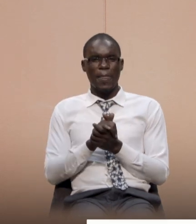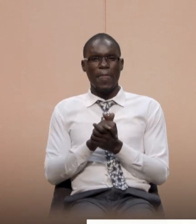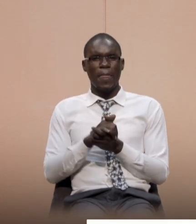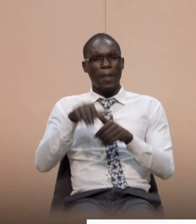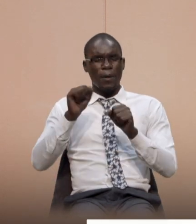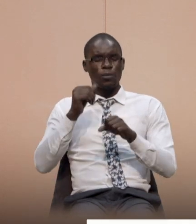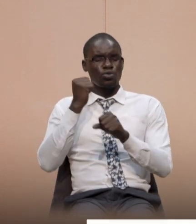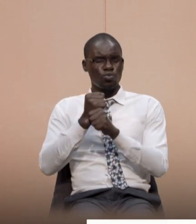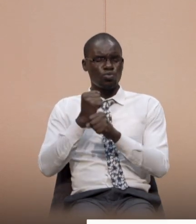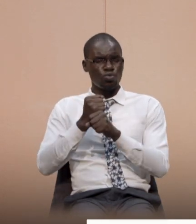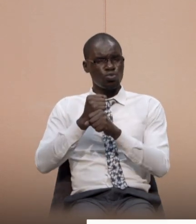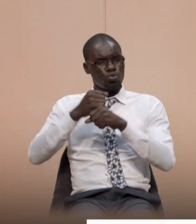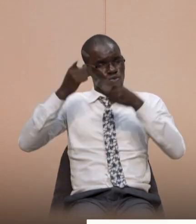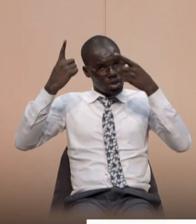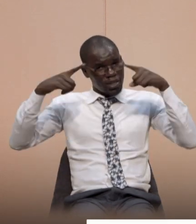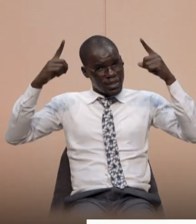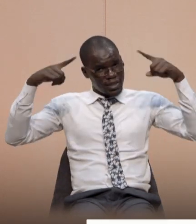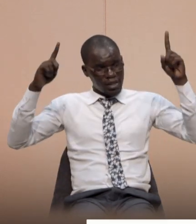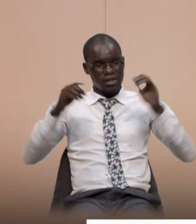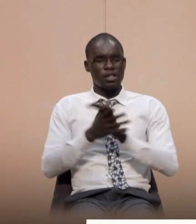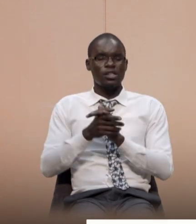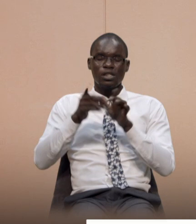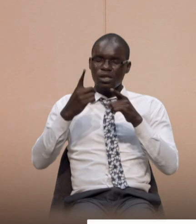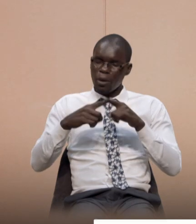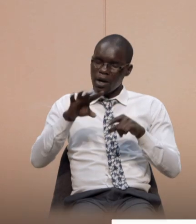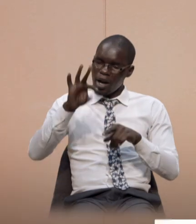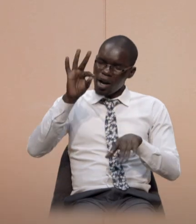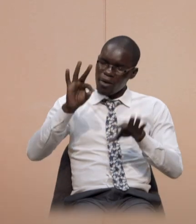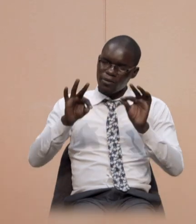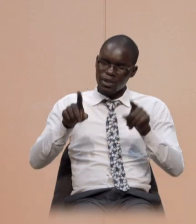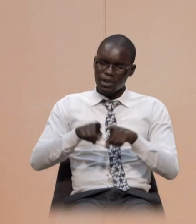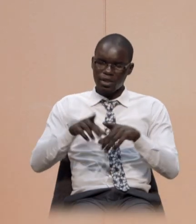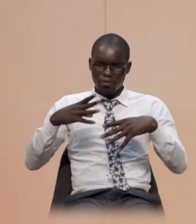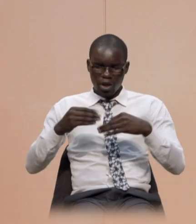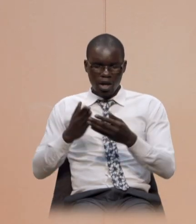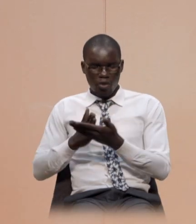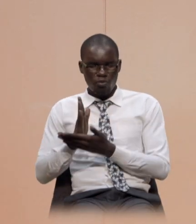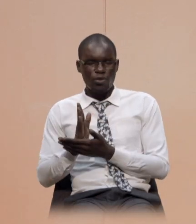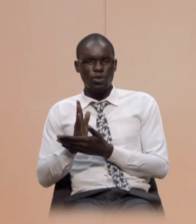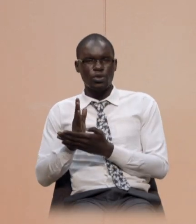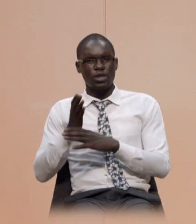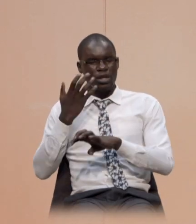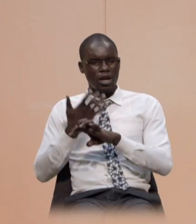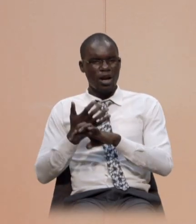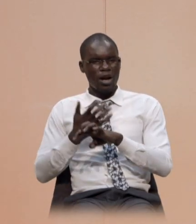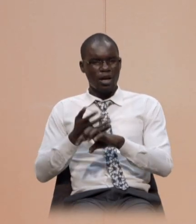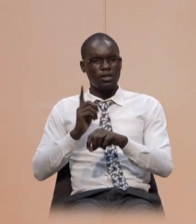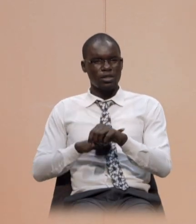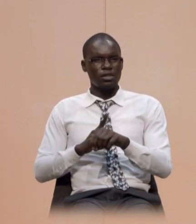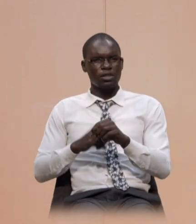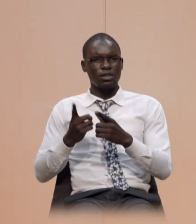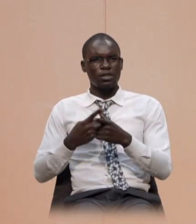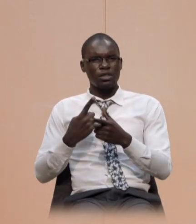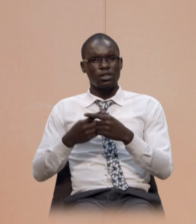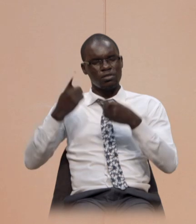can do successfully. Lakini utakuta ya kwamba lazima wapitie kamba ngumu sana ili kwamba